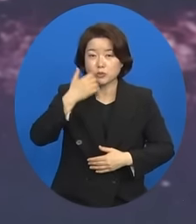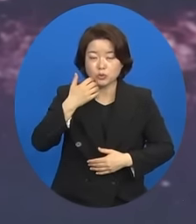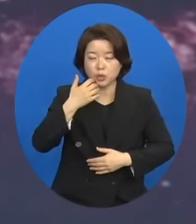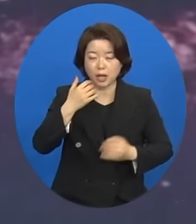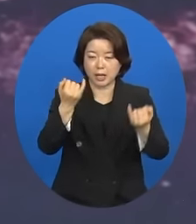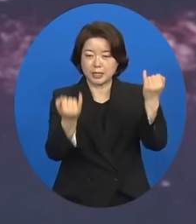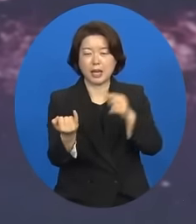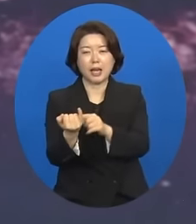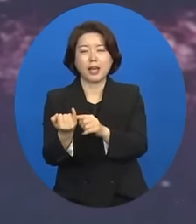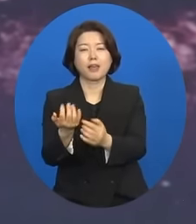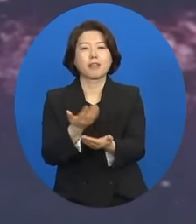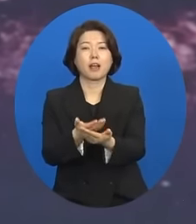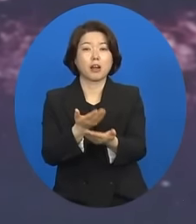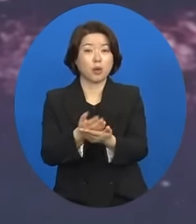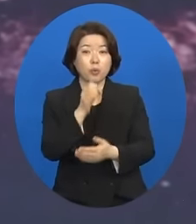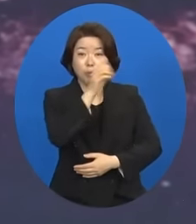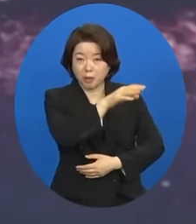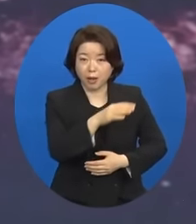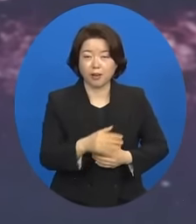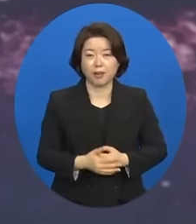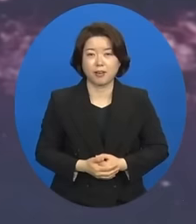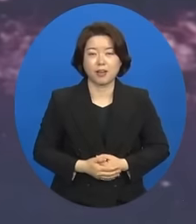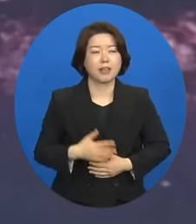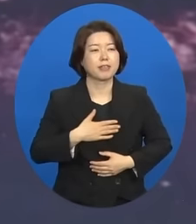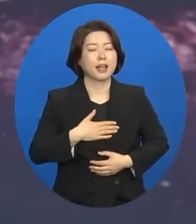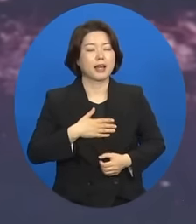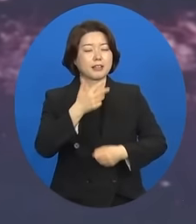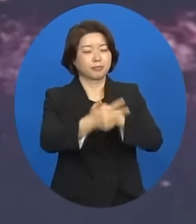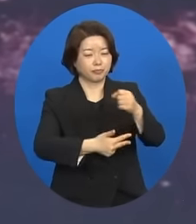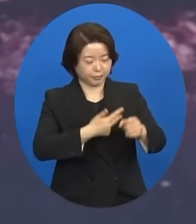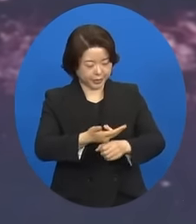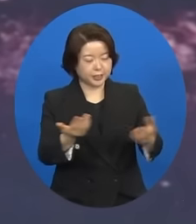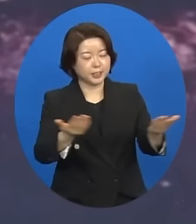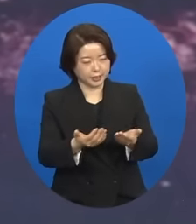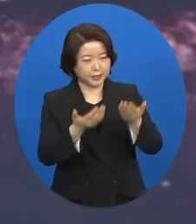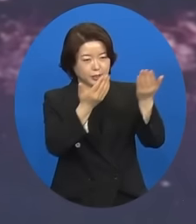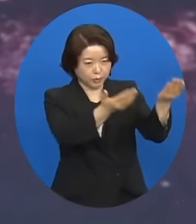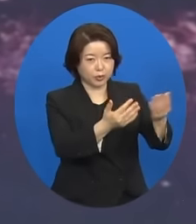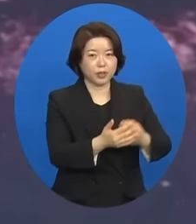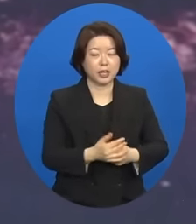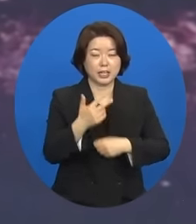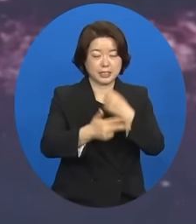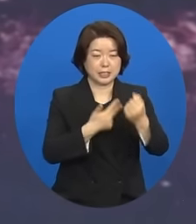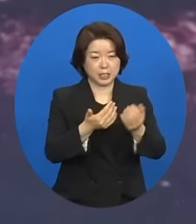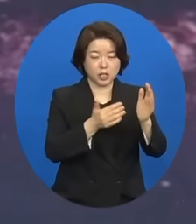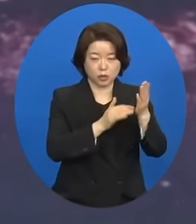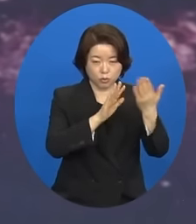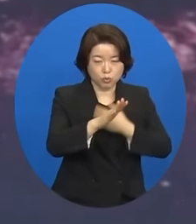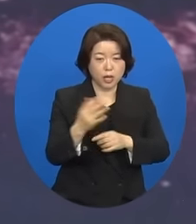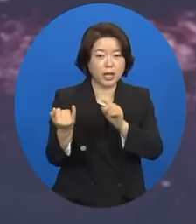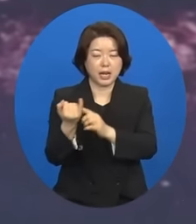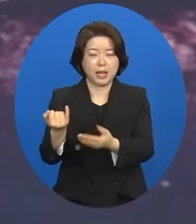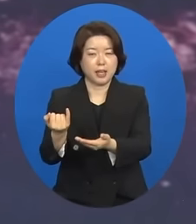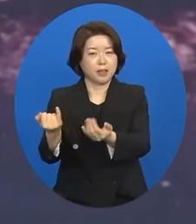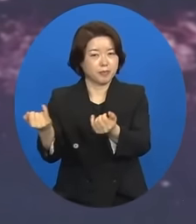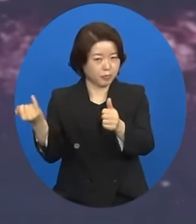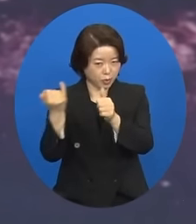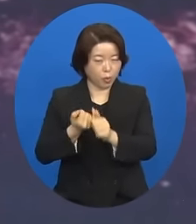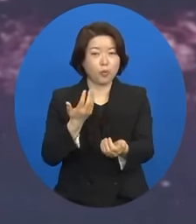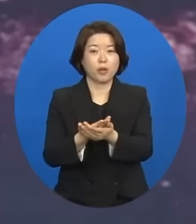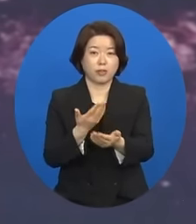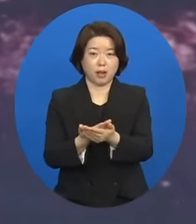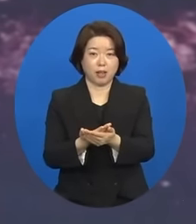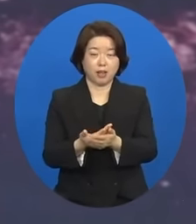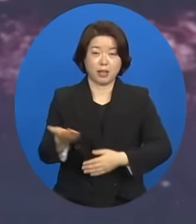라헬을 달라고 그러면서 제가 7년을 일할테니까 7년을 일하면 라엘을 달라 는 겁니다 그 당시에